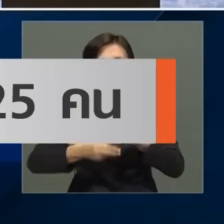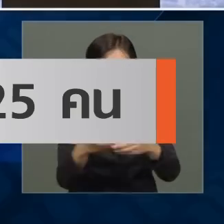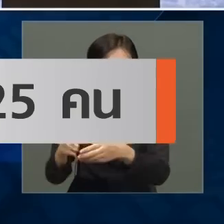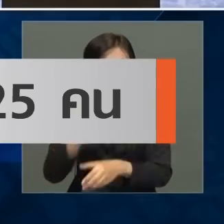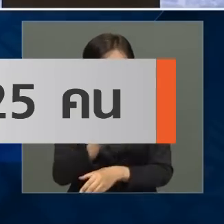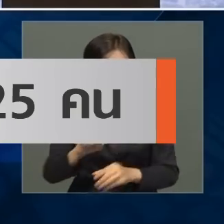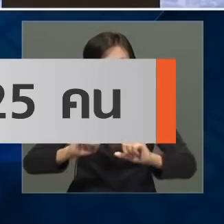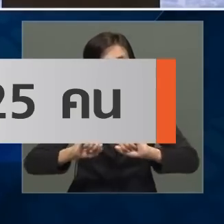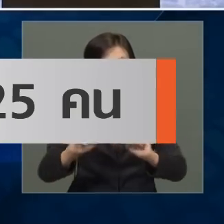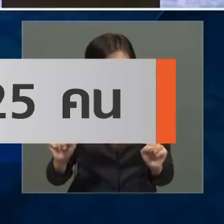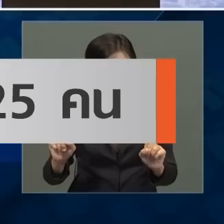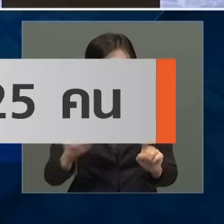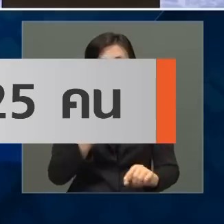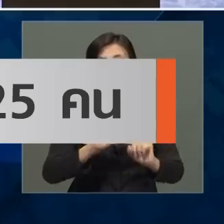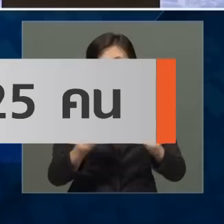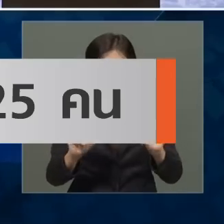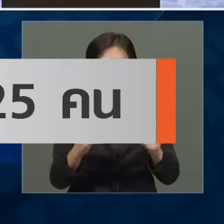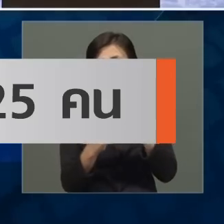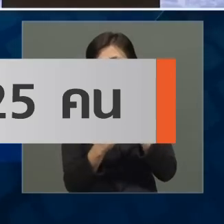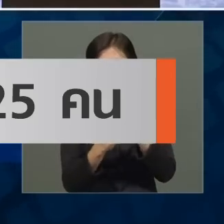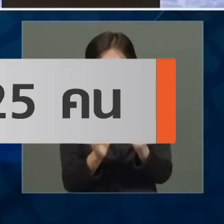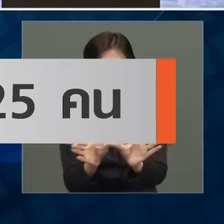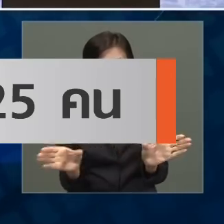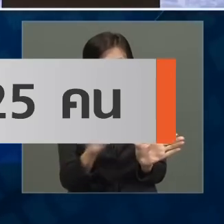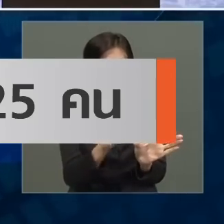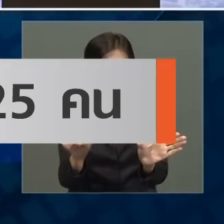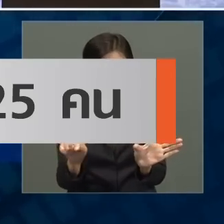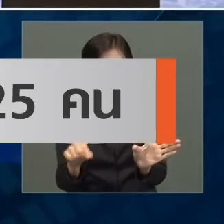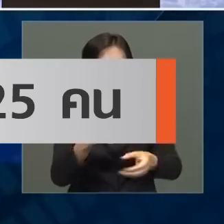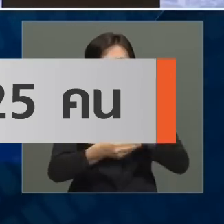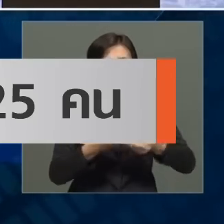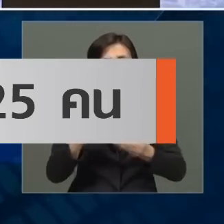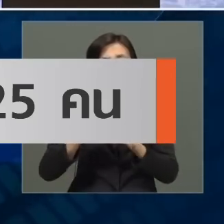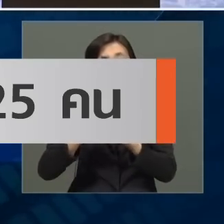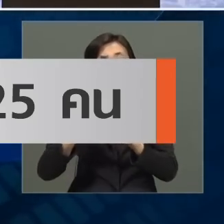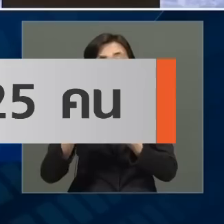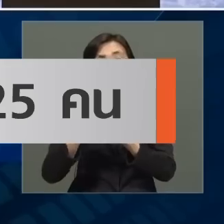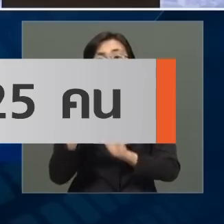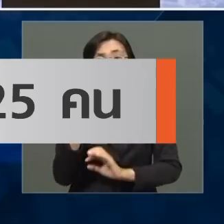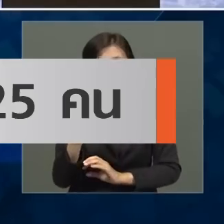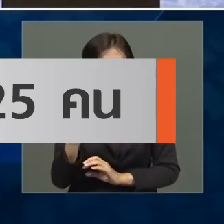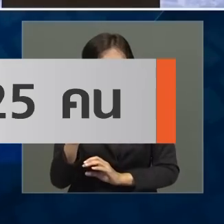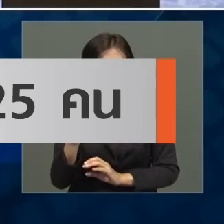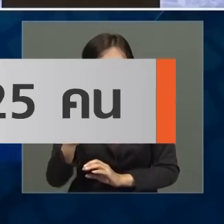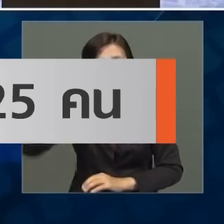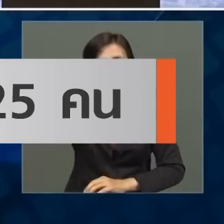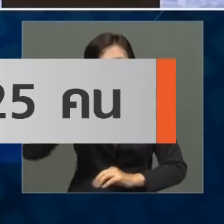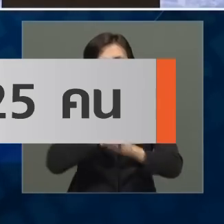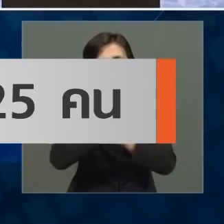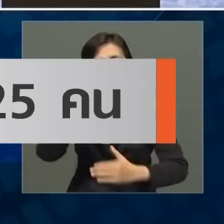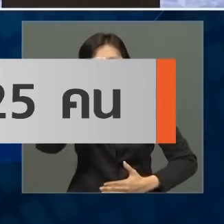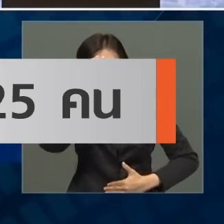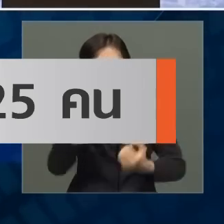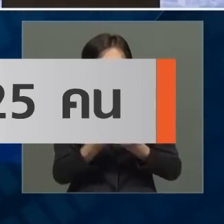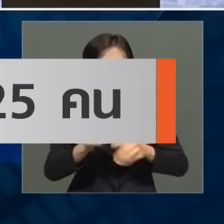ศรีสะเกษเค้าทำให้ศรีสะเกษเนี่ยใครแปลกแล้วตัวผู้ป่วยที่เป็นแม่ค้าท่านมาจากที่ตลาดบางแคครับแล้วก็กลับไป